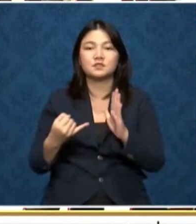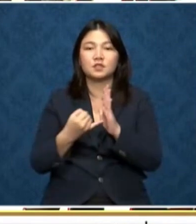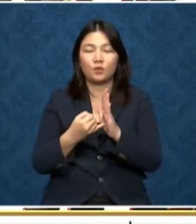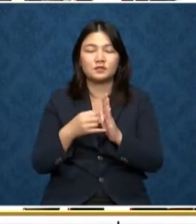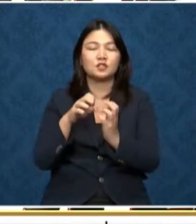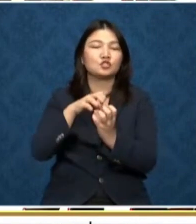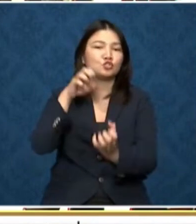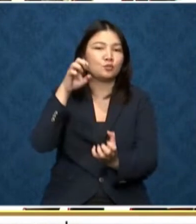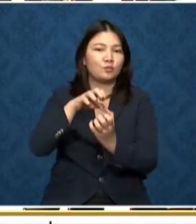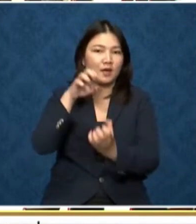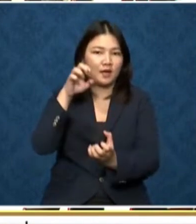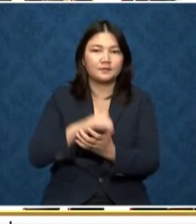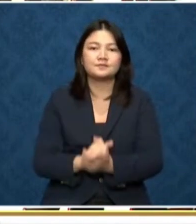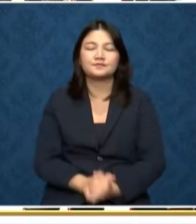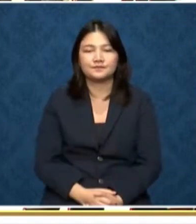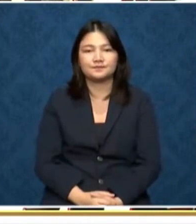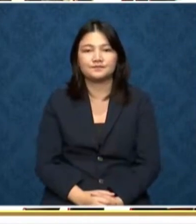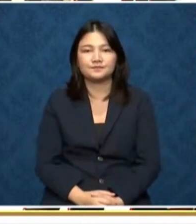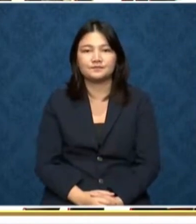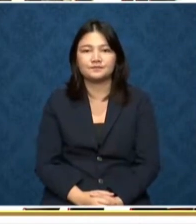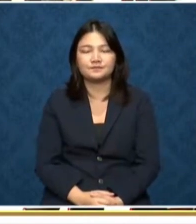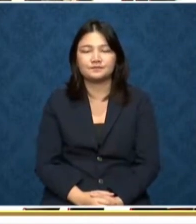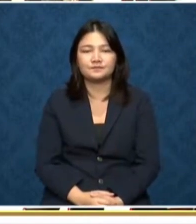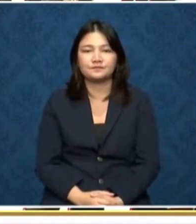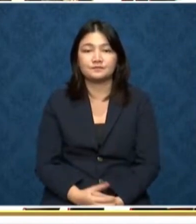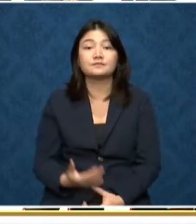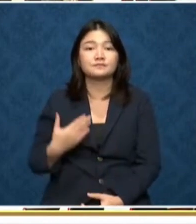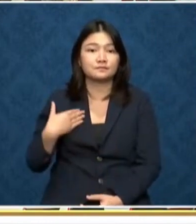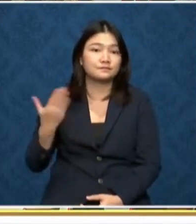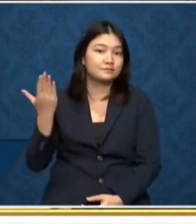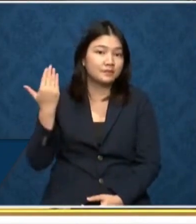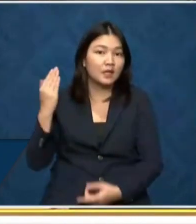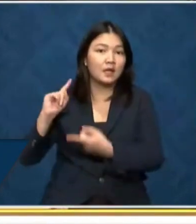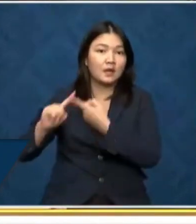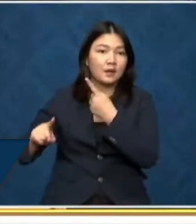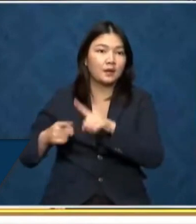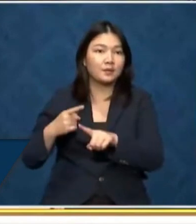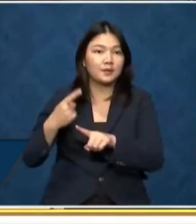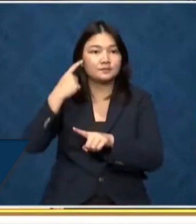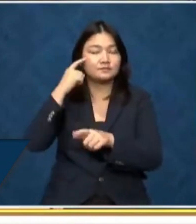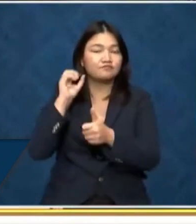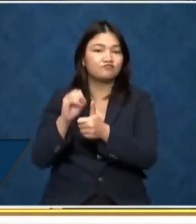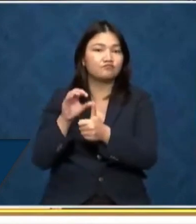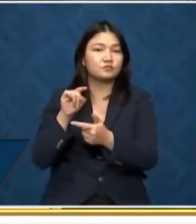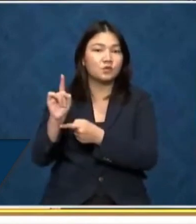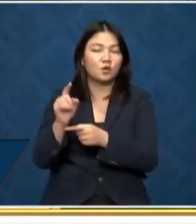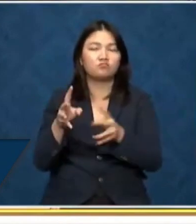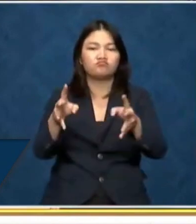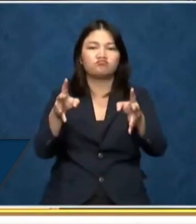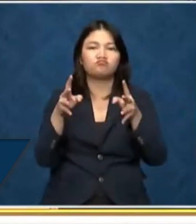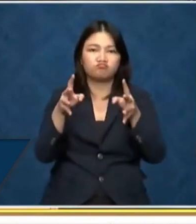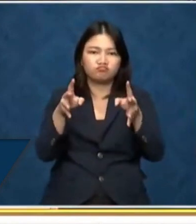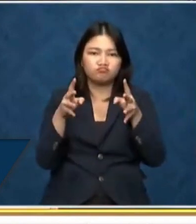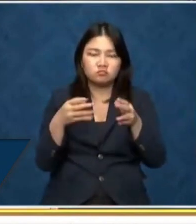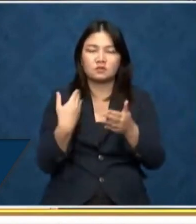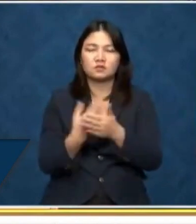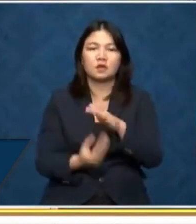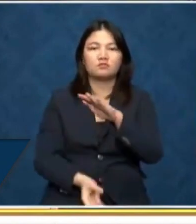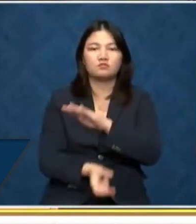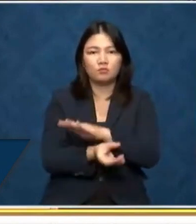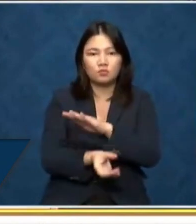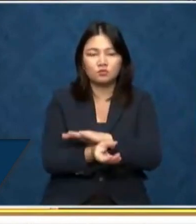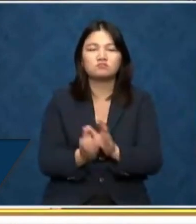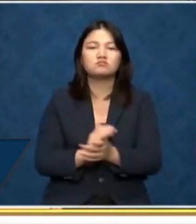ครับสืบเนื่องจากที่เพื่อนสมาชิกได้เสนอญัตติแก้ไขปัญหาสวยรถบรรทุกไปจนถึงปัญหาที่ผมจะนำ